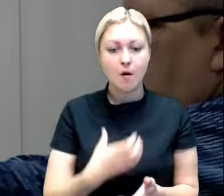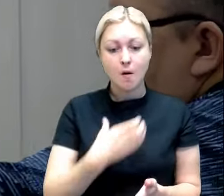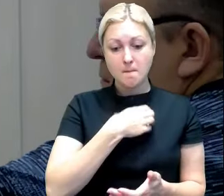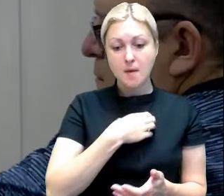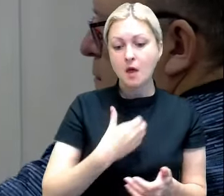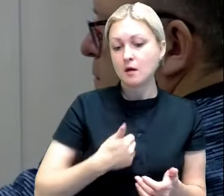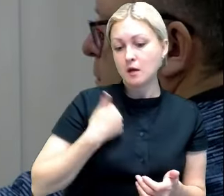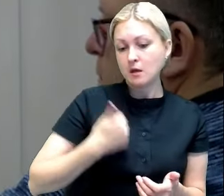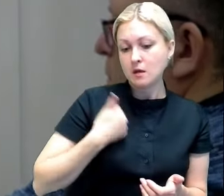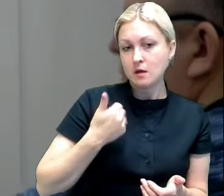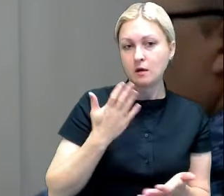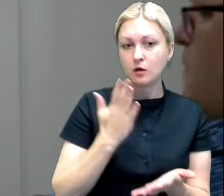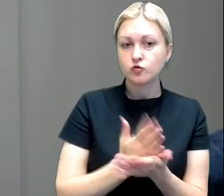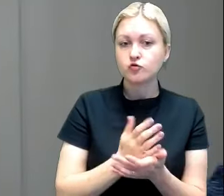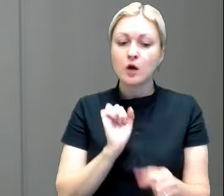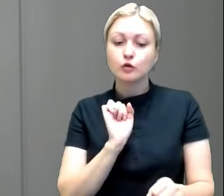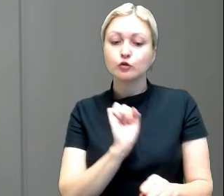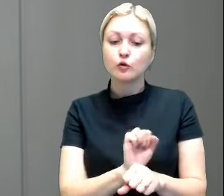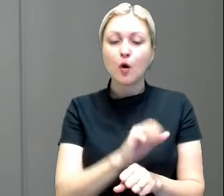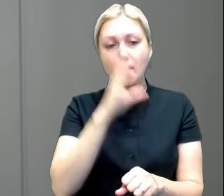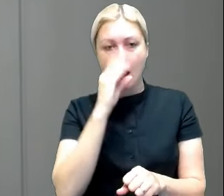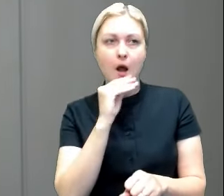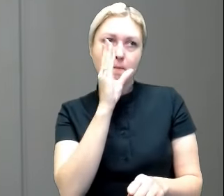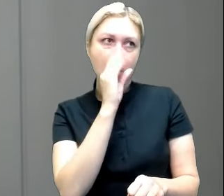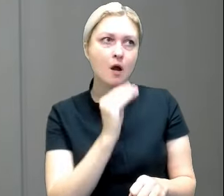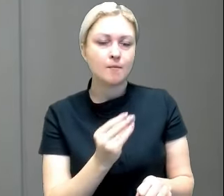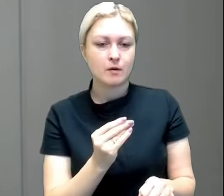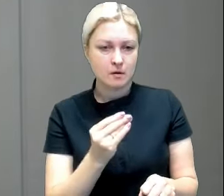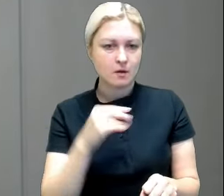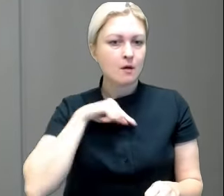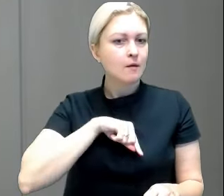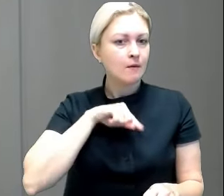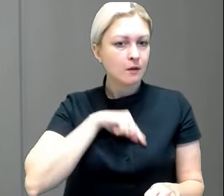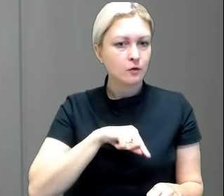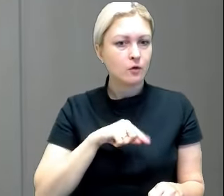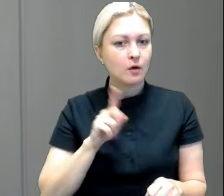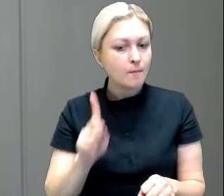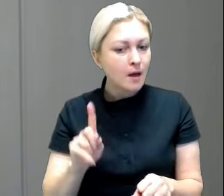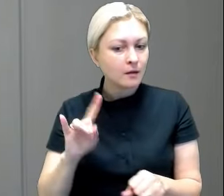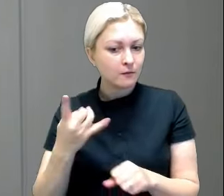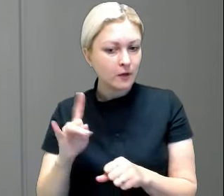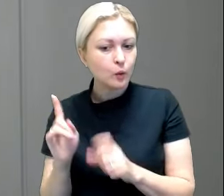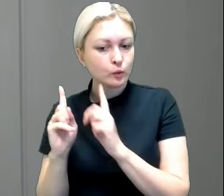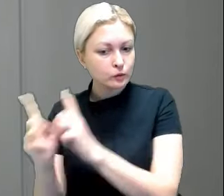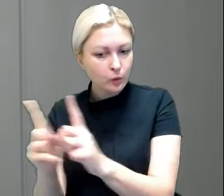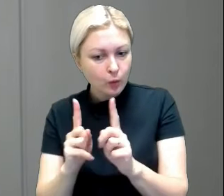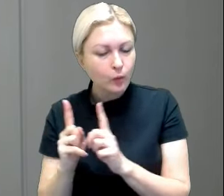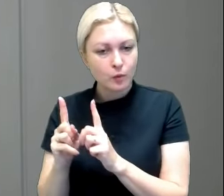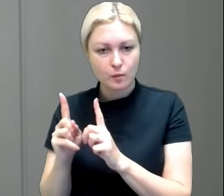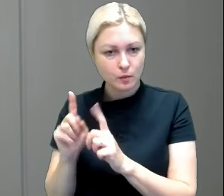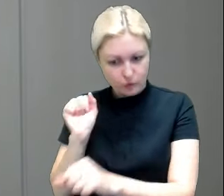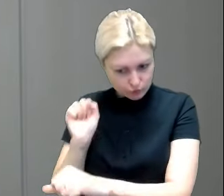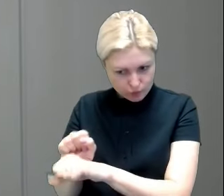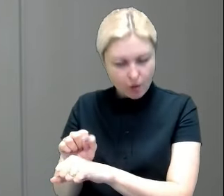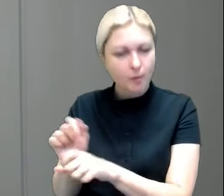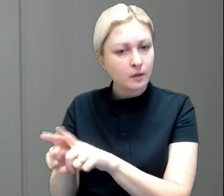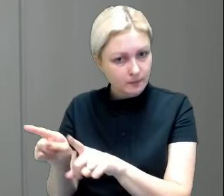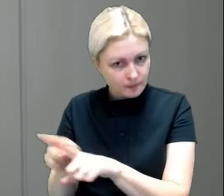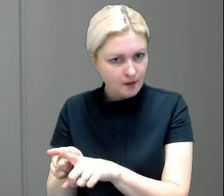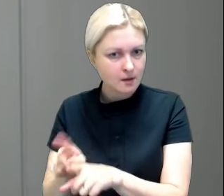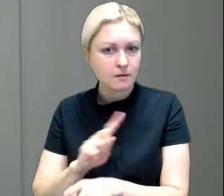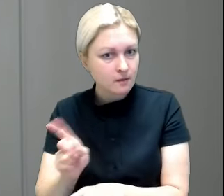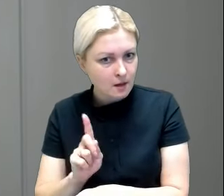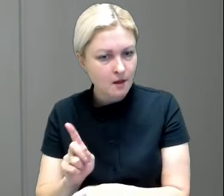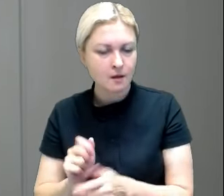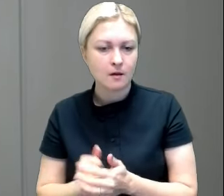funk bet ar tikrai reikia užtraukti stabdžius vaikų saugumui ar nutariat sujungti stabdžius kol